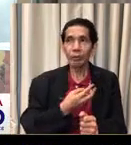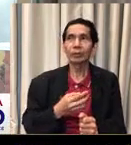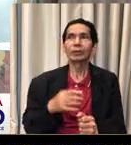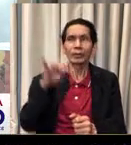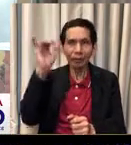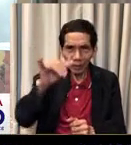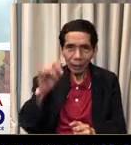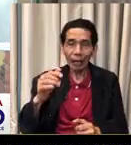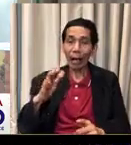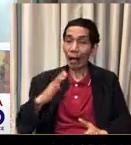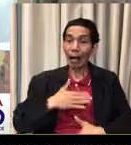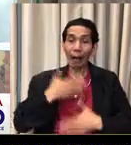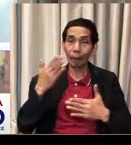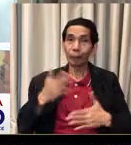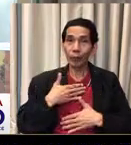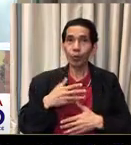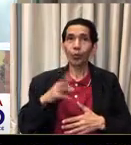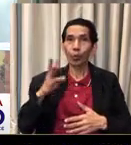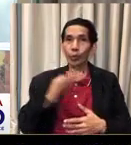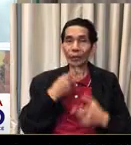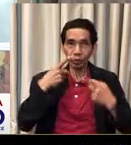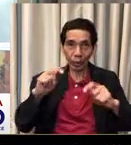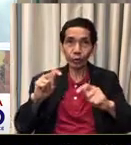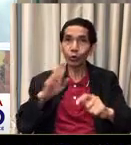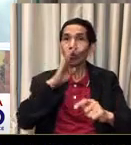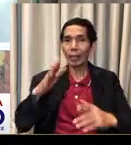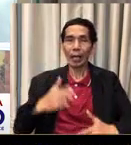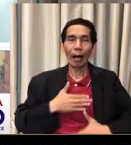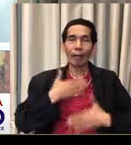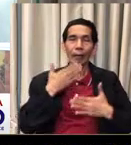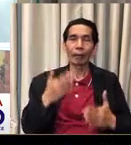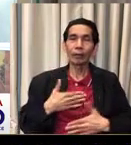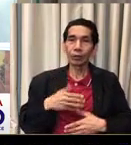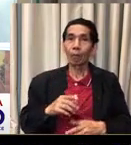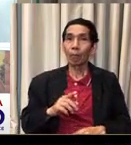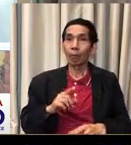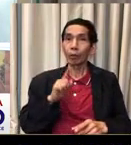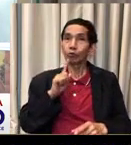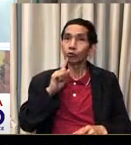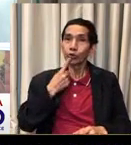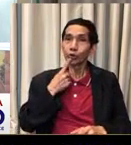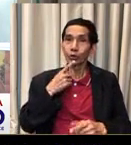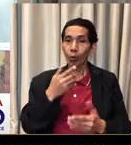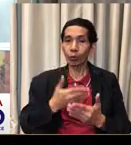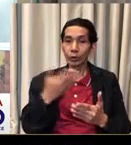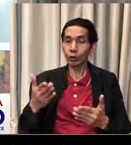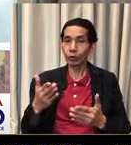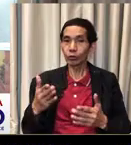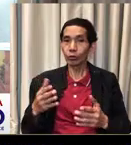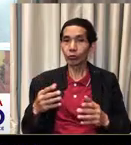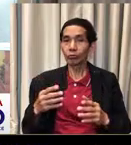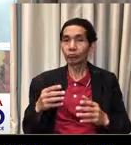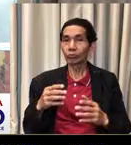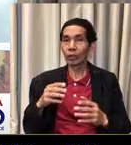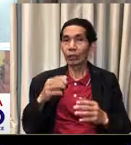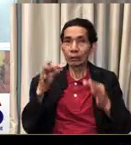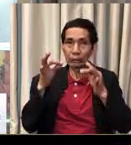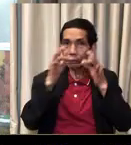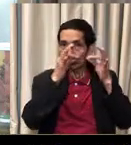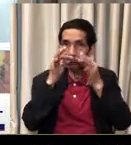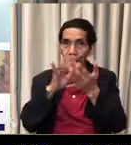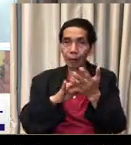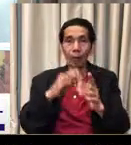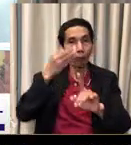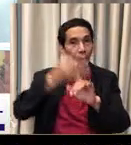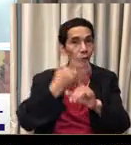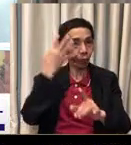kaming masayahin. Pinipilit kasi namin sumaya. Pero seryoso ang bagay ito, ha? Oh, simula February